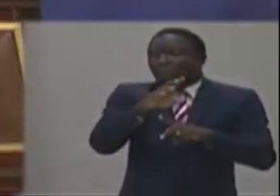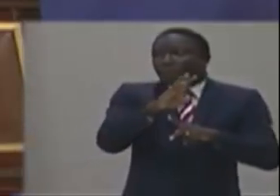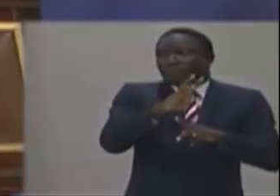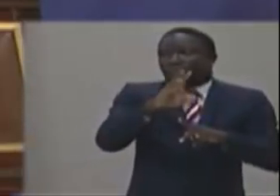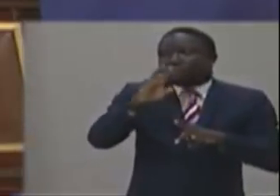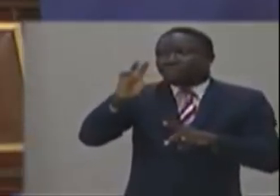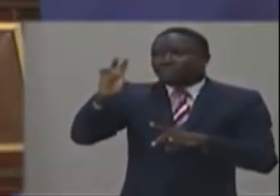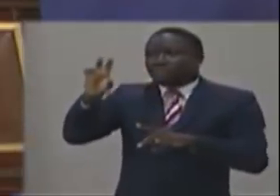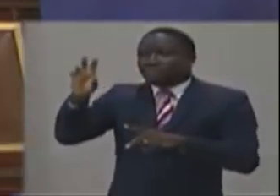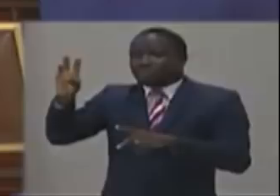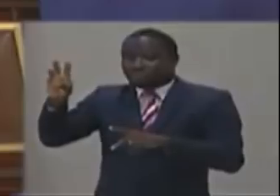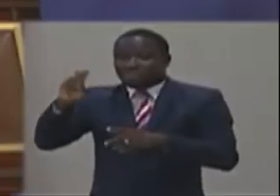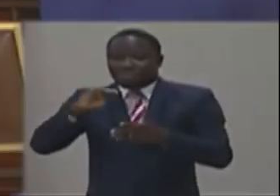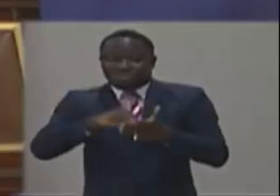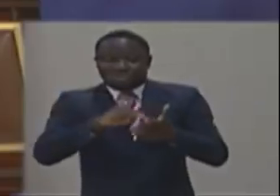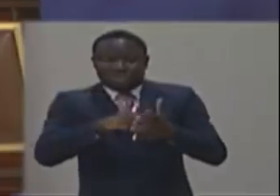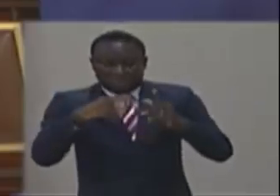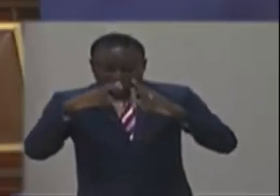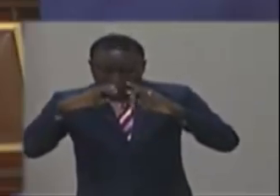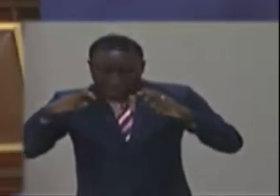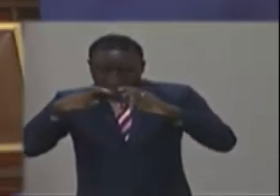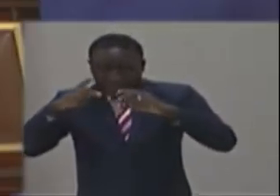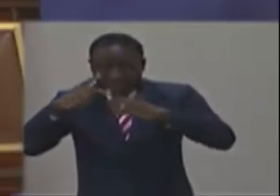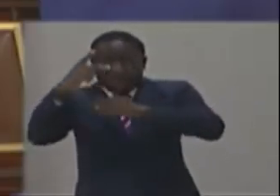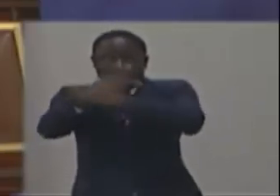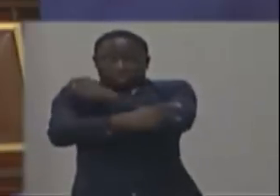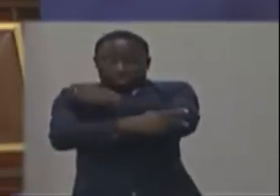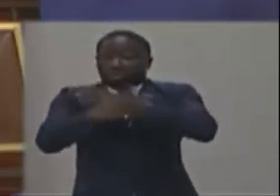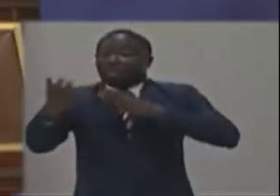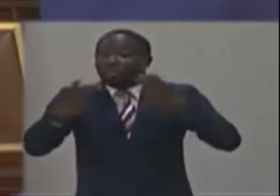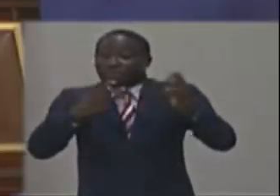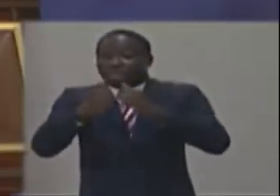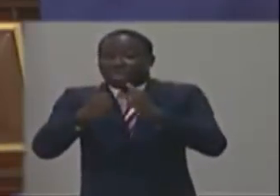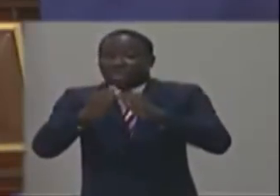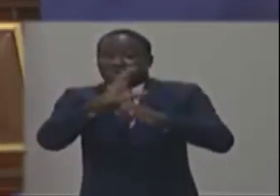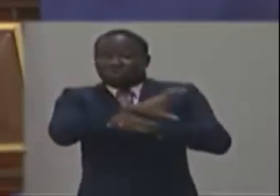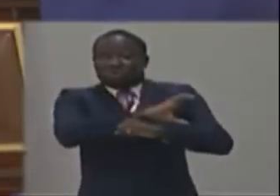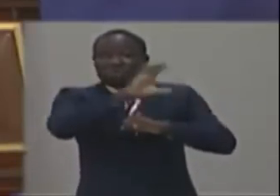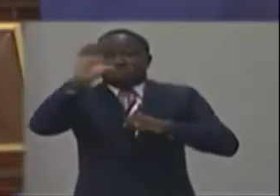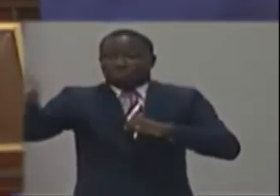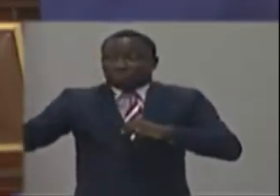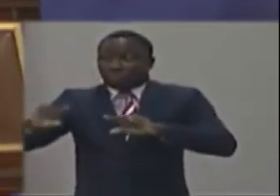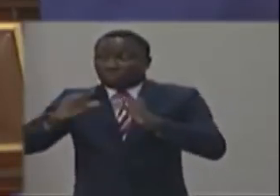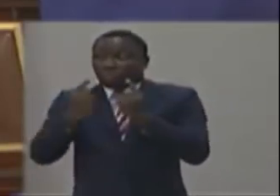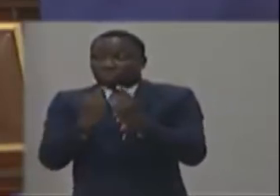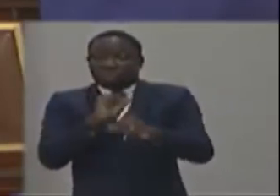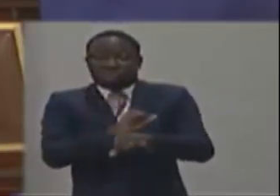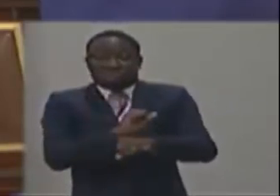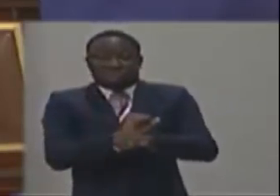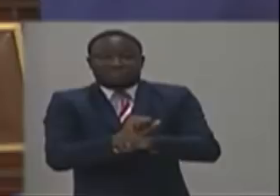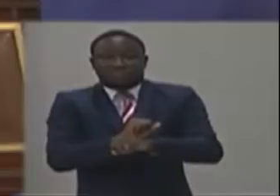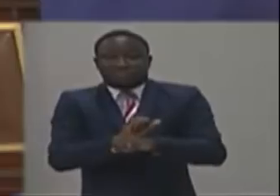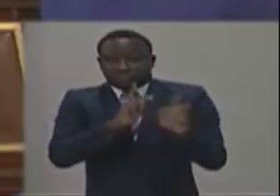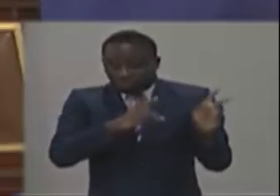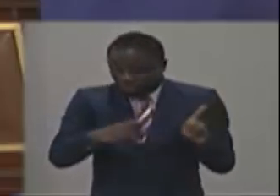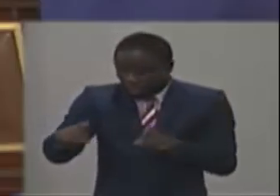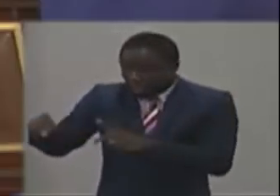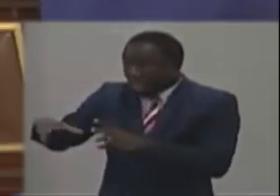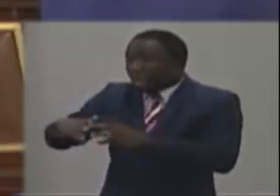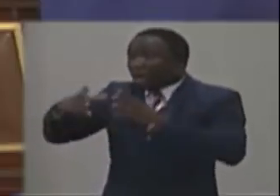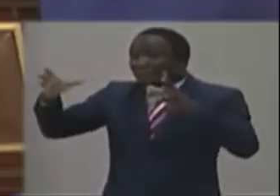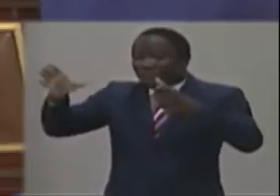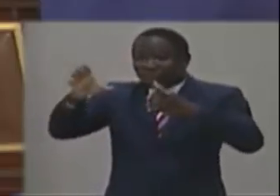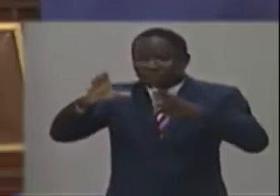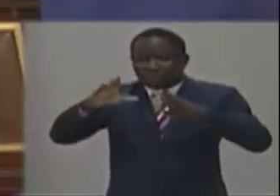038 voyageurs ont été dépistés dans Port-Noyau. Ministère à commission multisectorielle là préparer